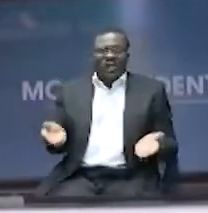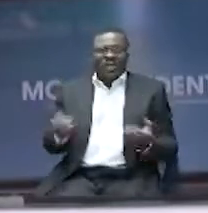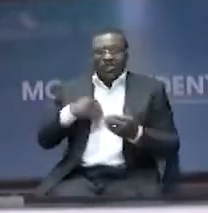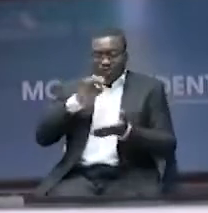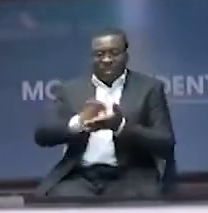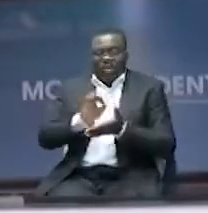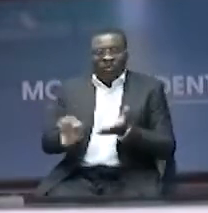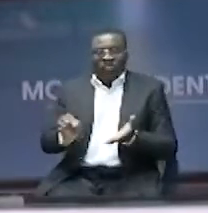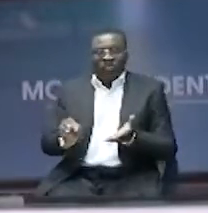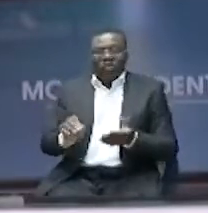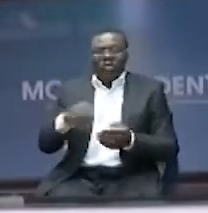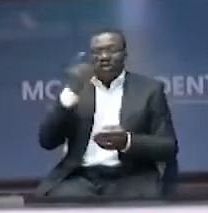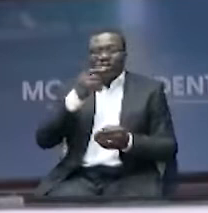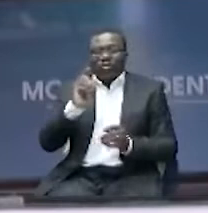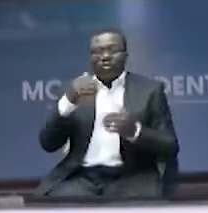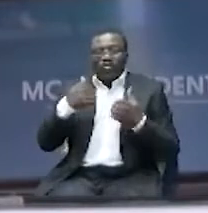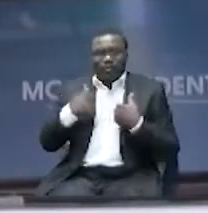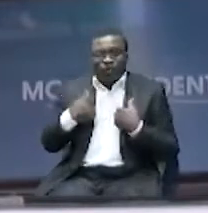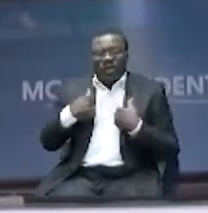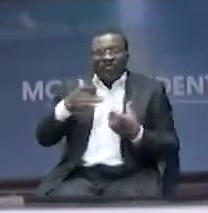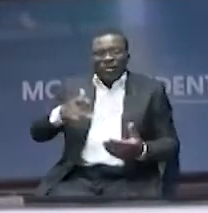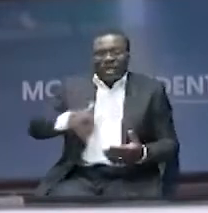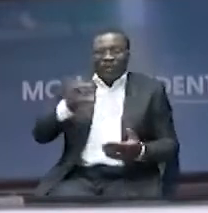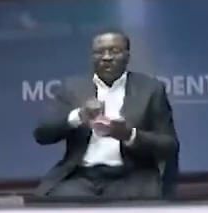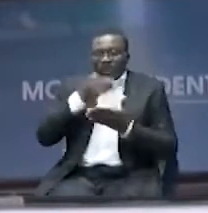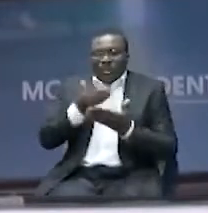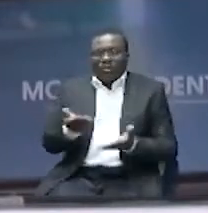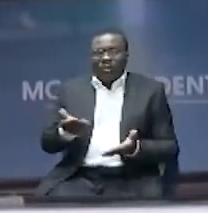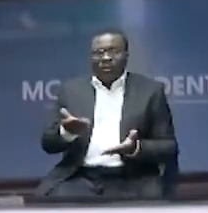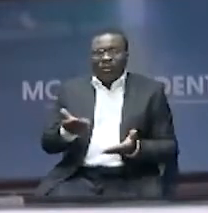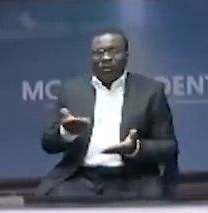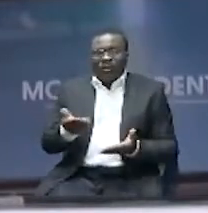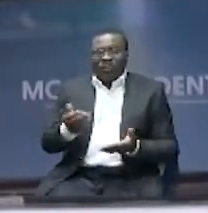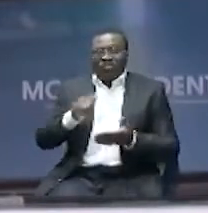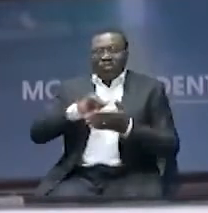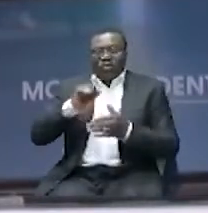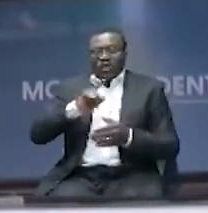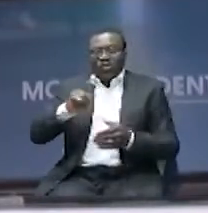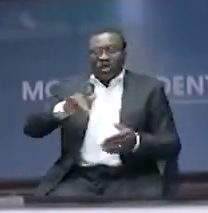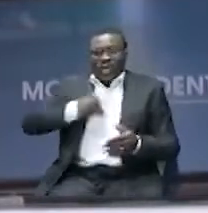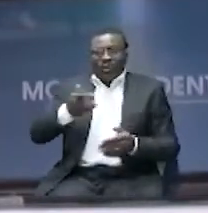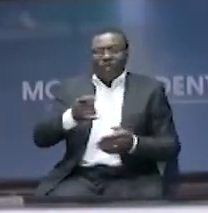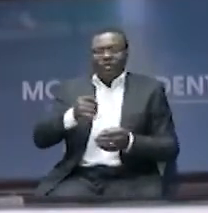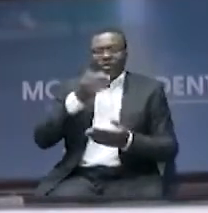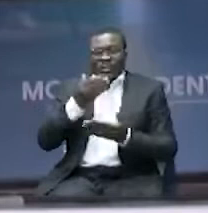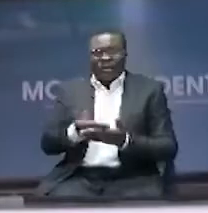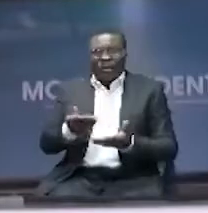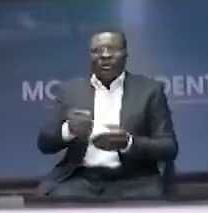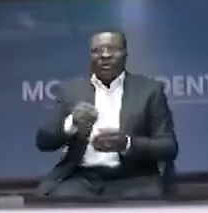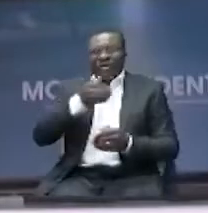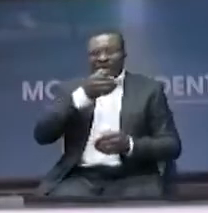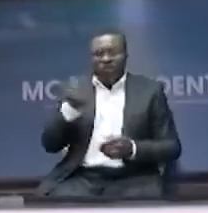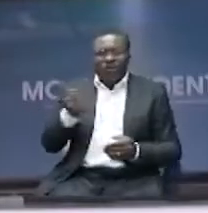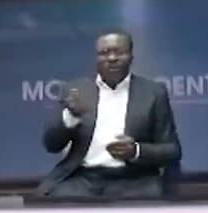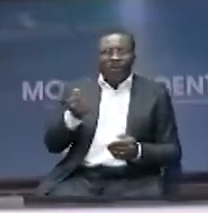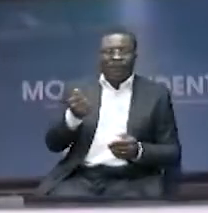compte, c'est ce dont nous avons l'impression que c'est bon. C'est ce dont nous avons l'impression que c'est un moins de mal. Il vaut mieux.